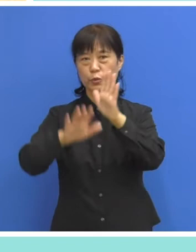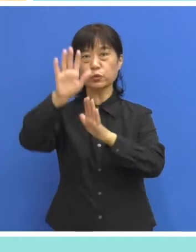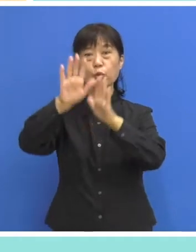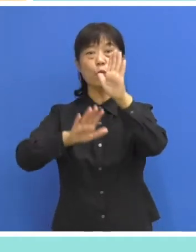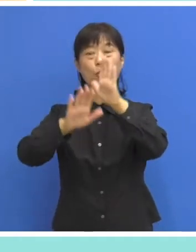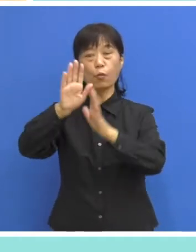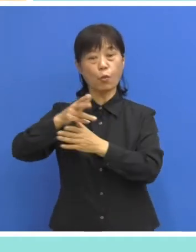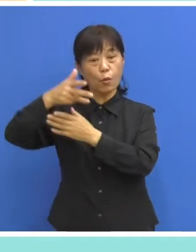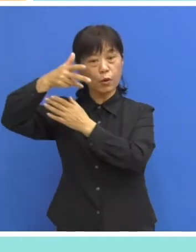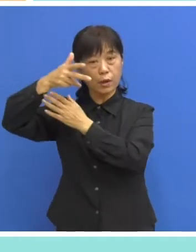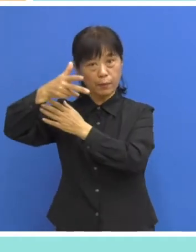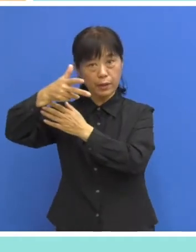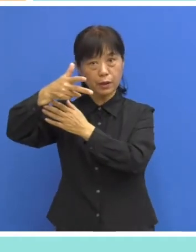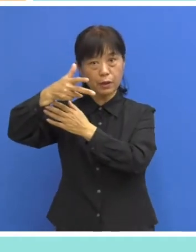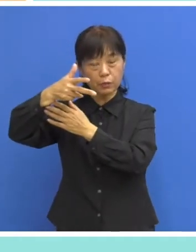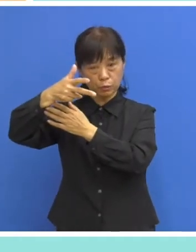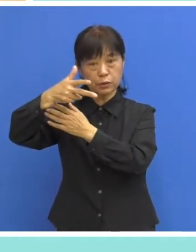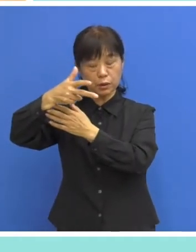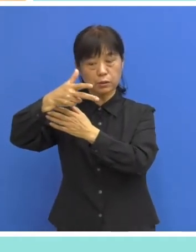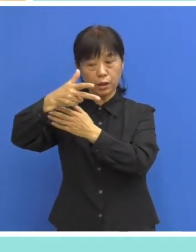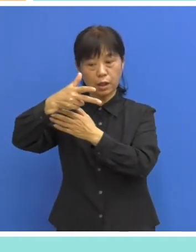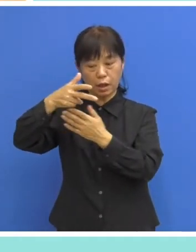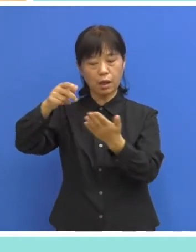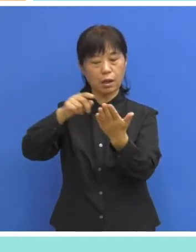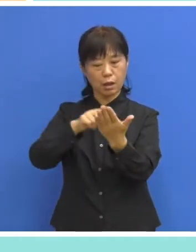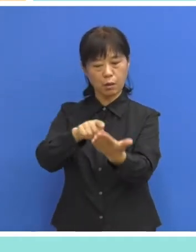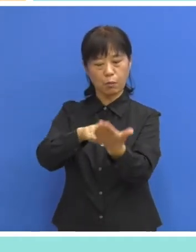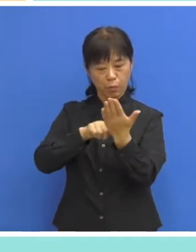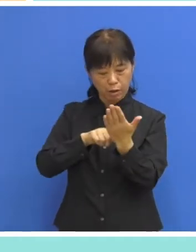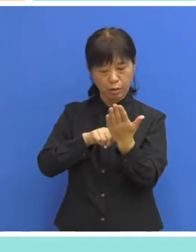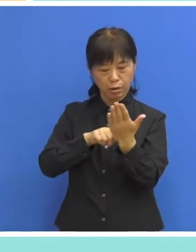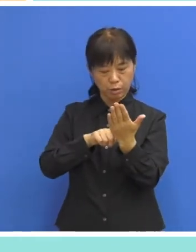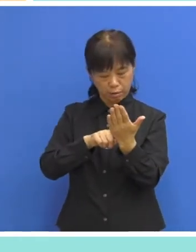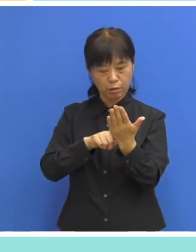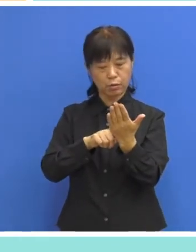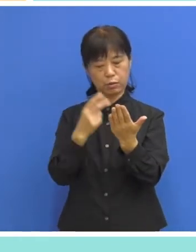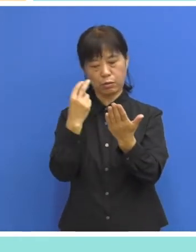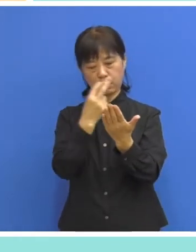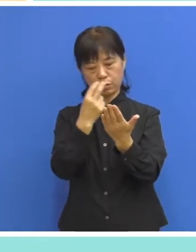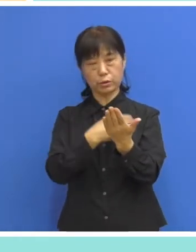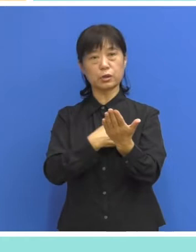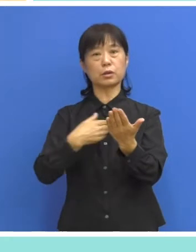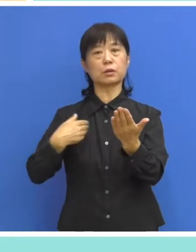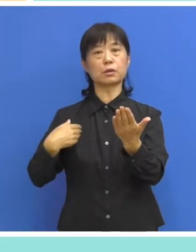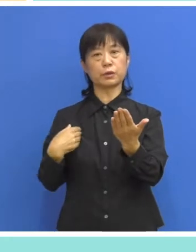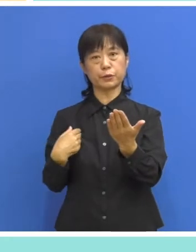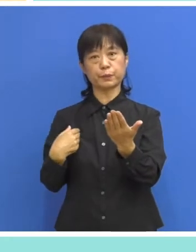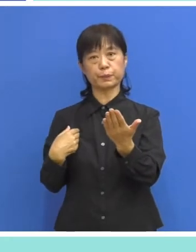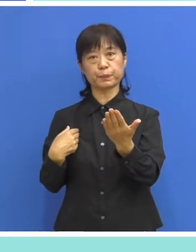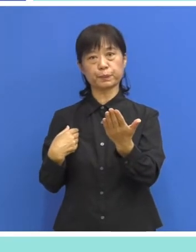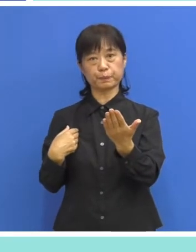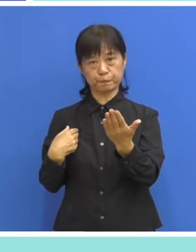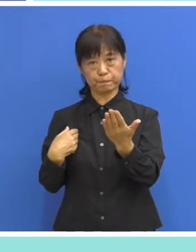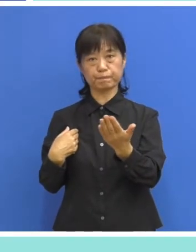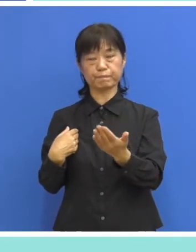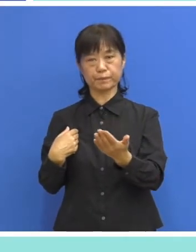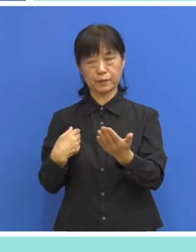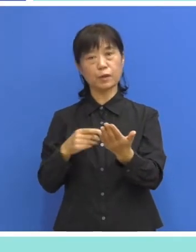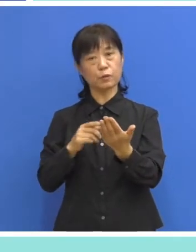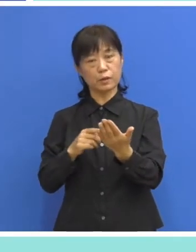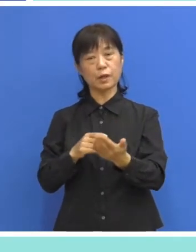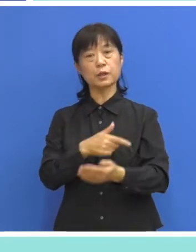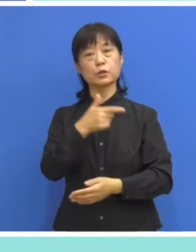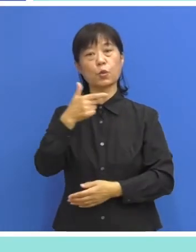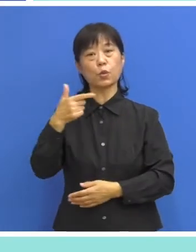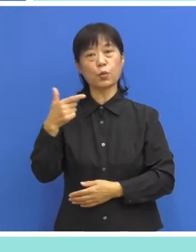電カメラを使ってですね、放送を、リアルタイムでケーブルさんでできる、こちらでも確認できると、いうことで、